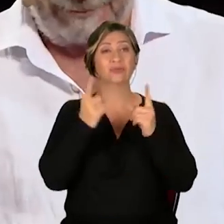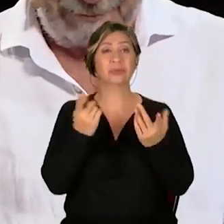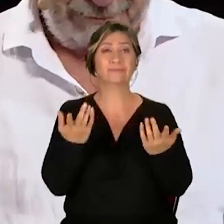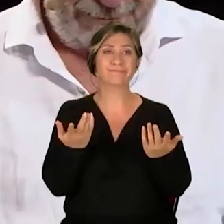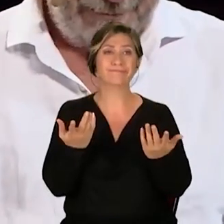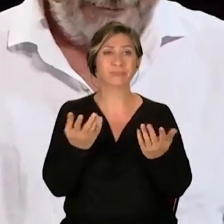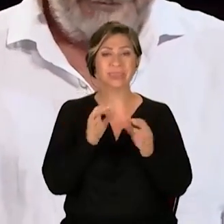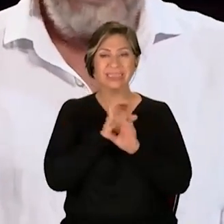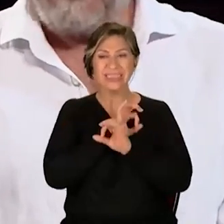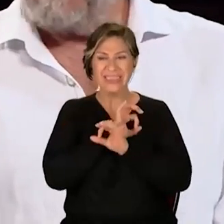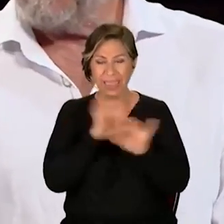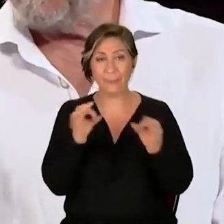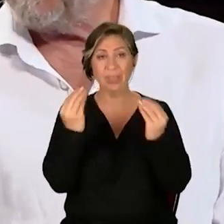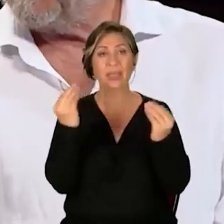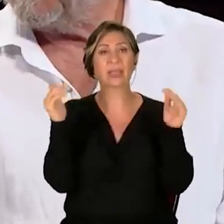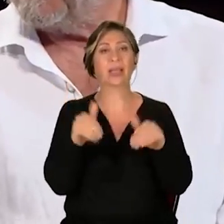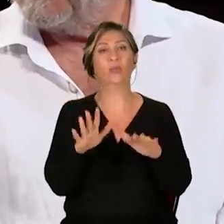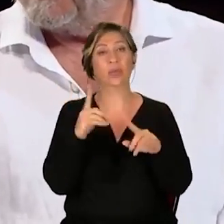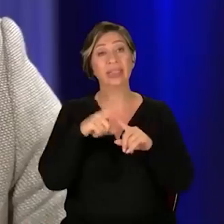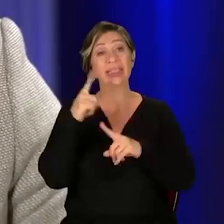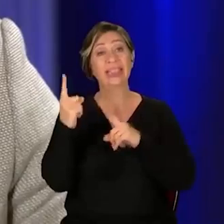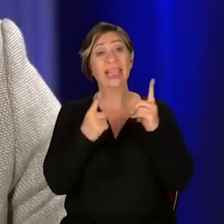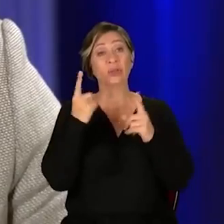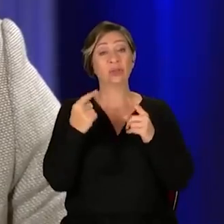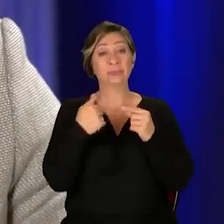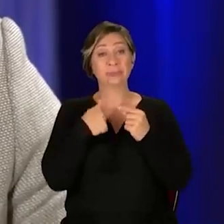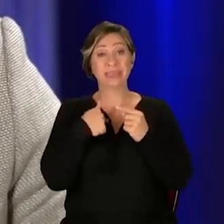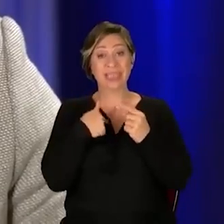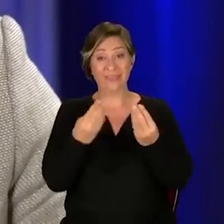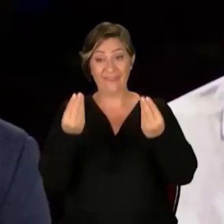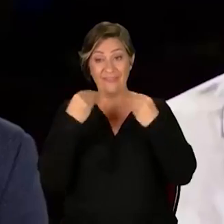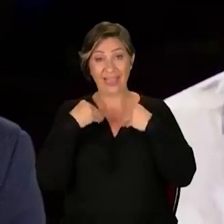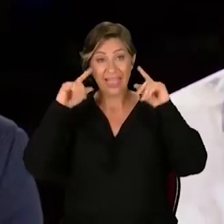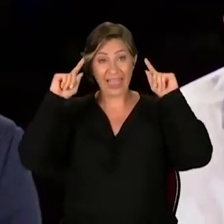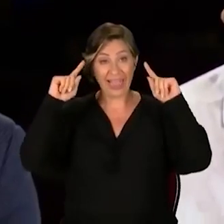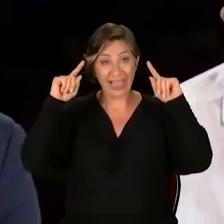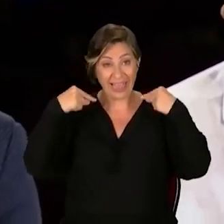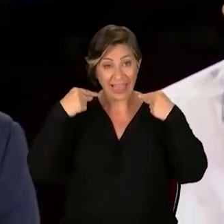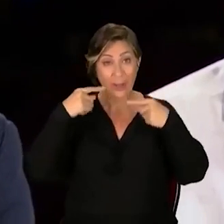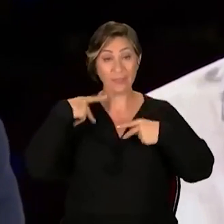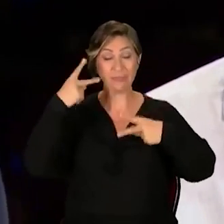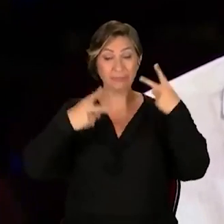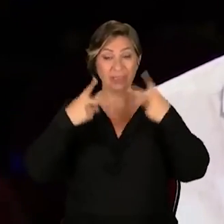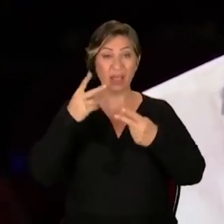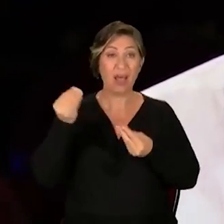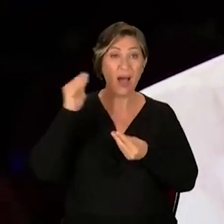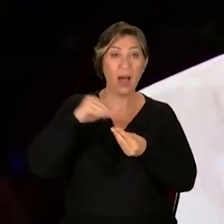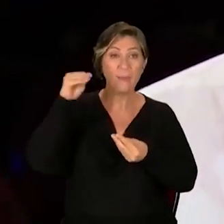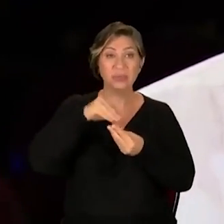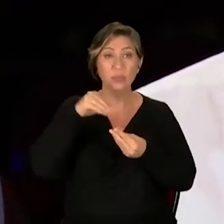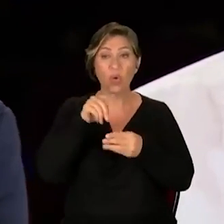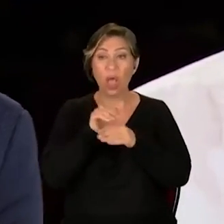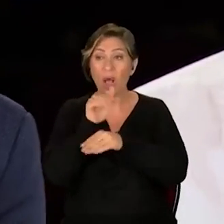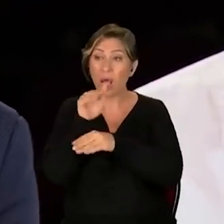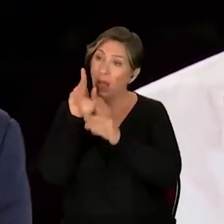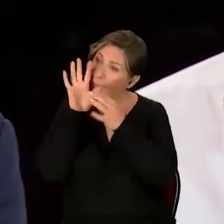hiçbir zaman pür iyi gelmiyor. Ve teknolojinin bizde yarattığı yetkinlikleri biz bazen aşırı abartıp ona göre bir hayat